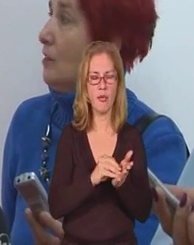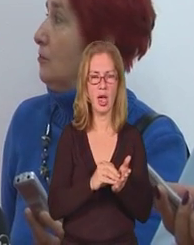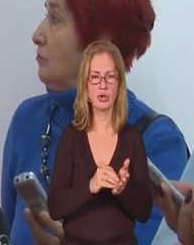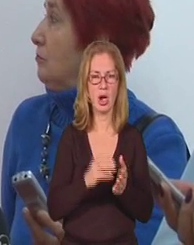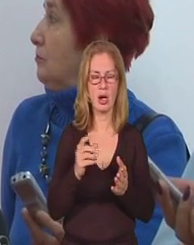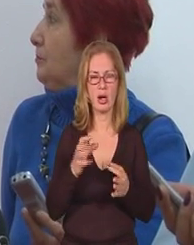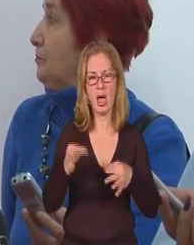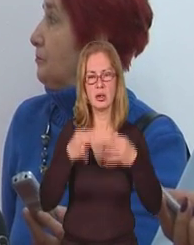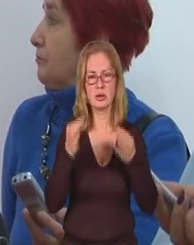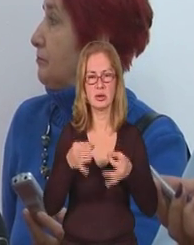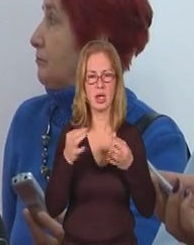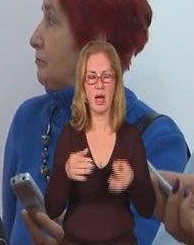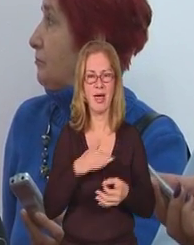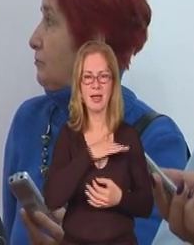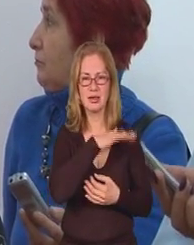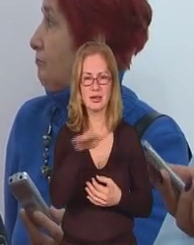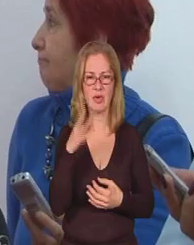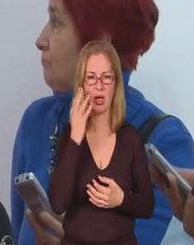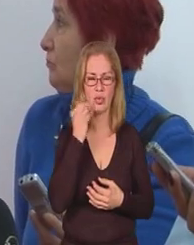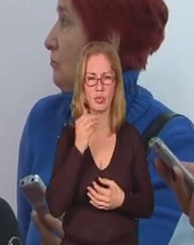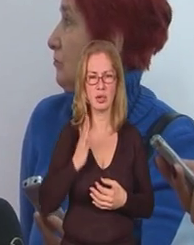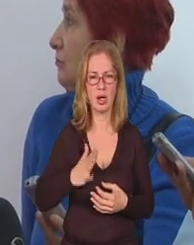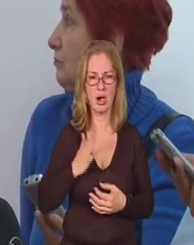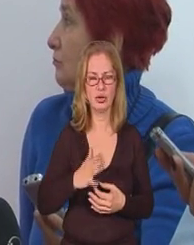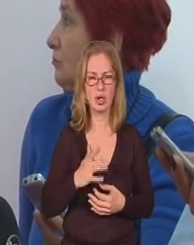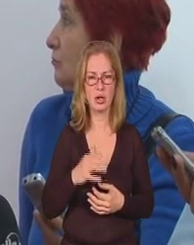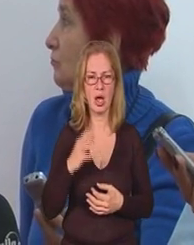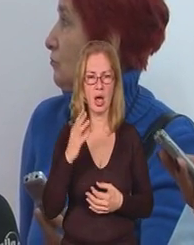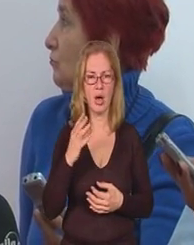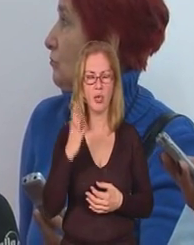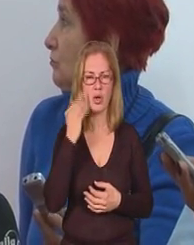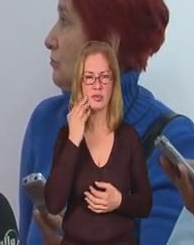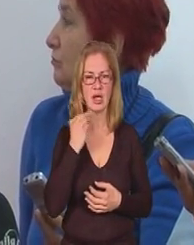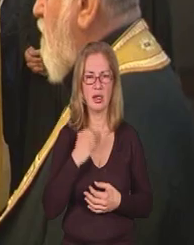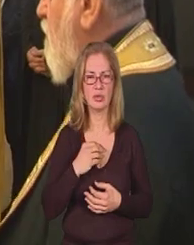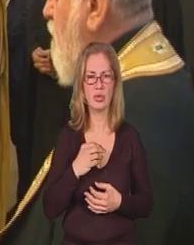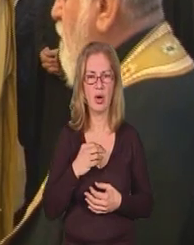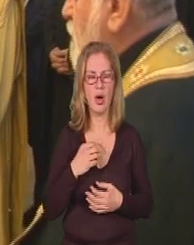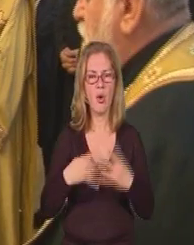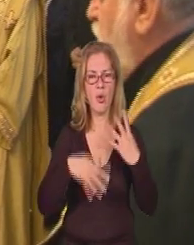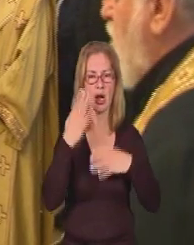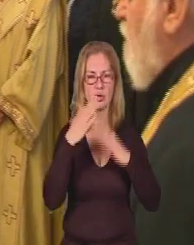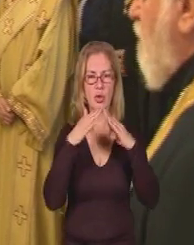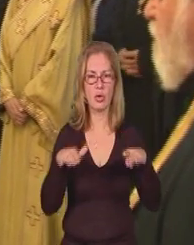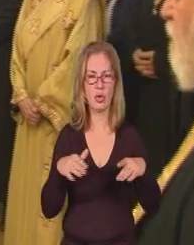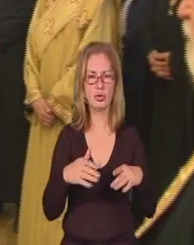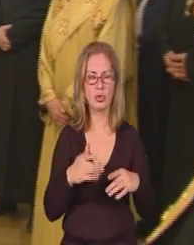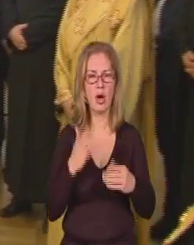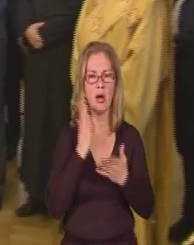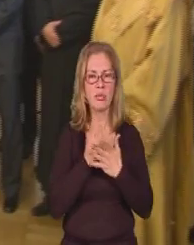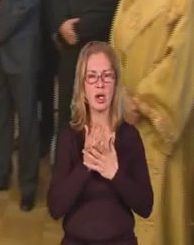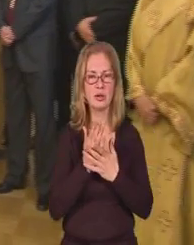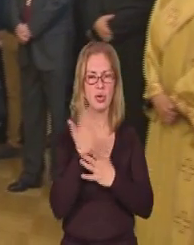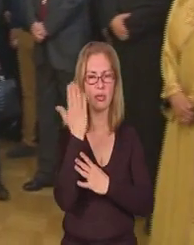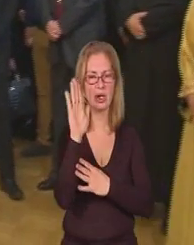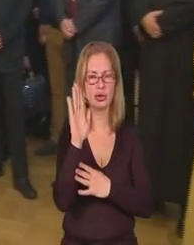proslavljaju svih konfesija i svih građana u Novom Sadu. U gradskoj kući proslavi su prisustvovali